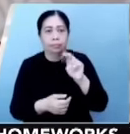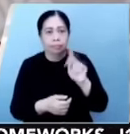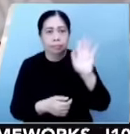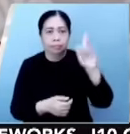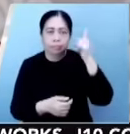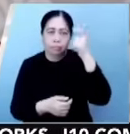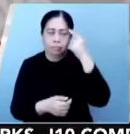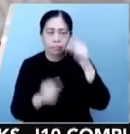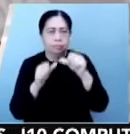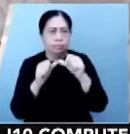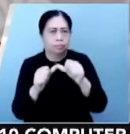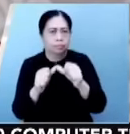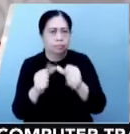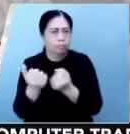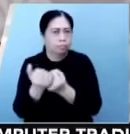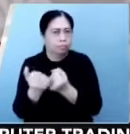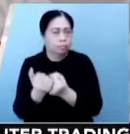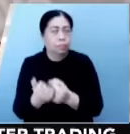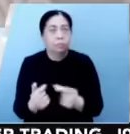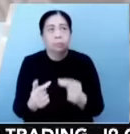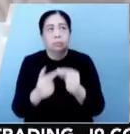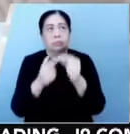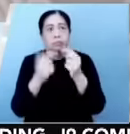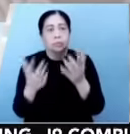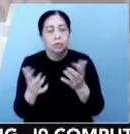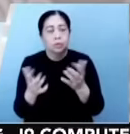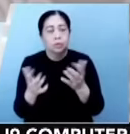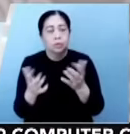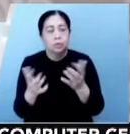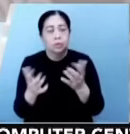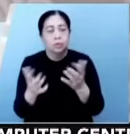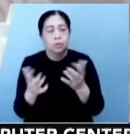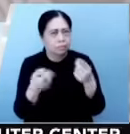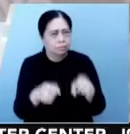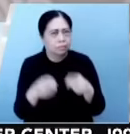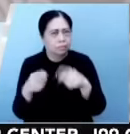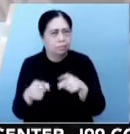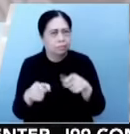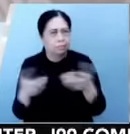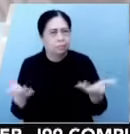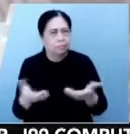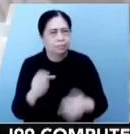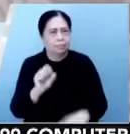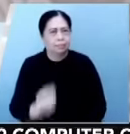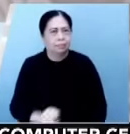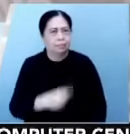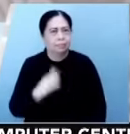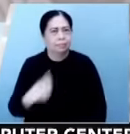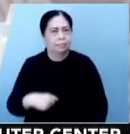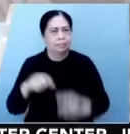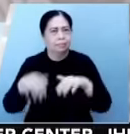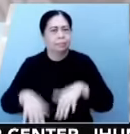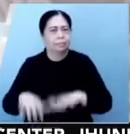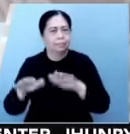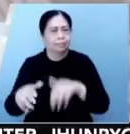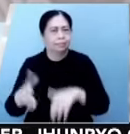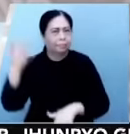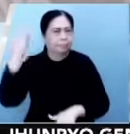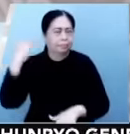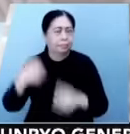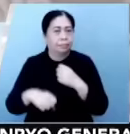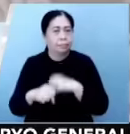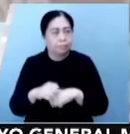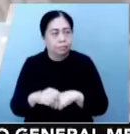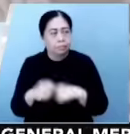support, especially with regard to recent incidents in the South China Sea in the past year. And in this regard, we